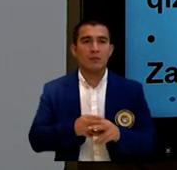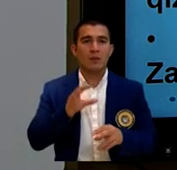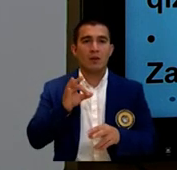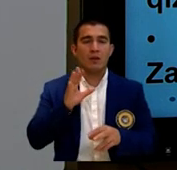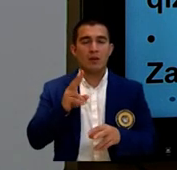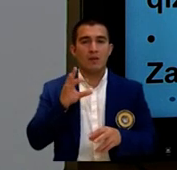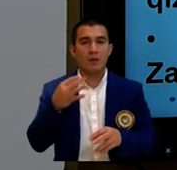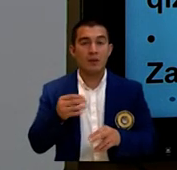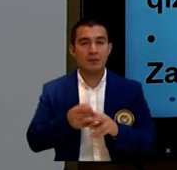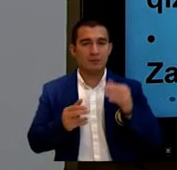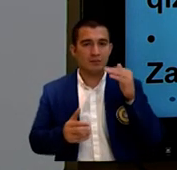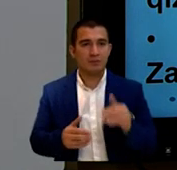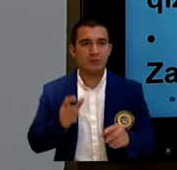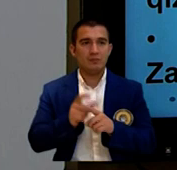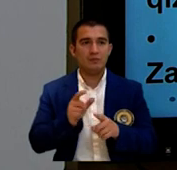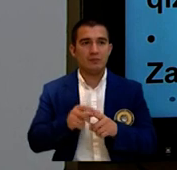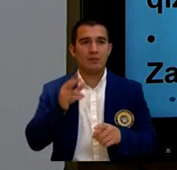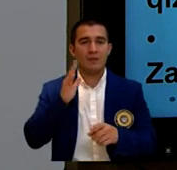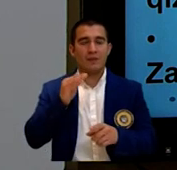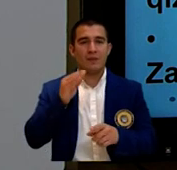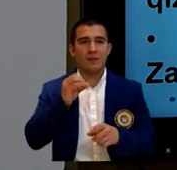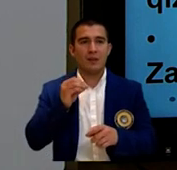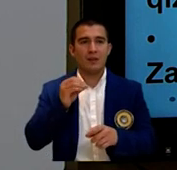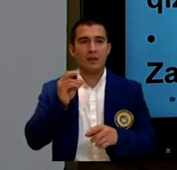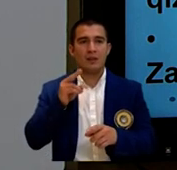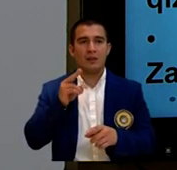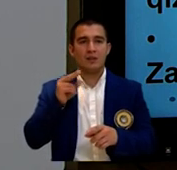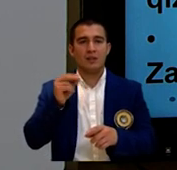vodiysi hamda Qizilqum tekshirildi.